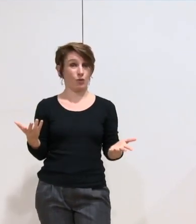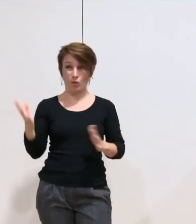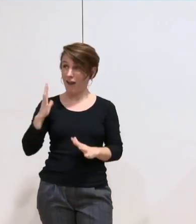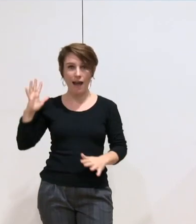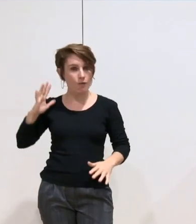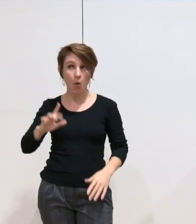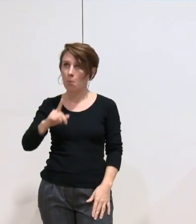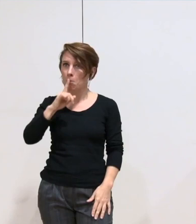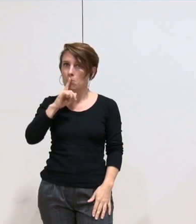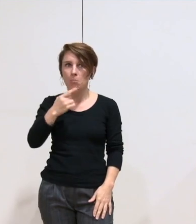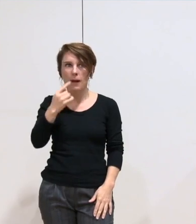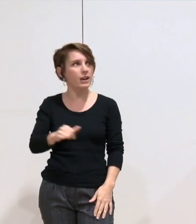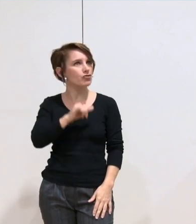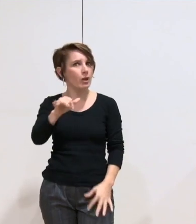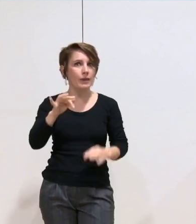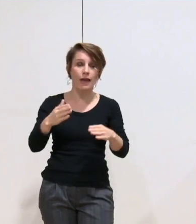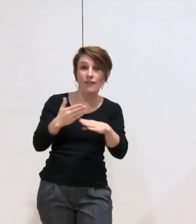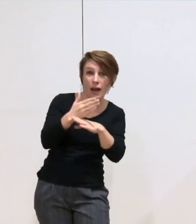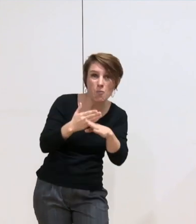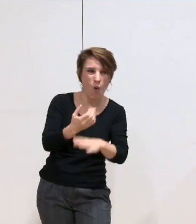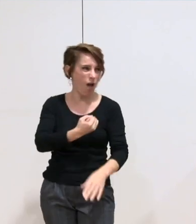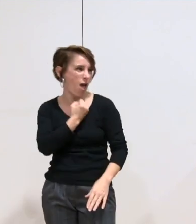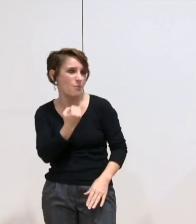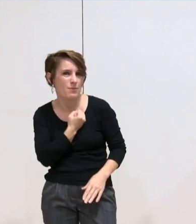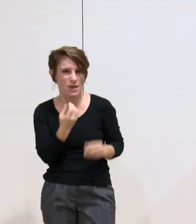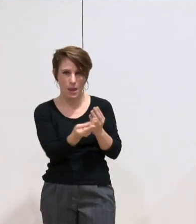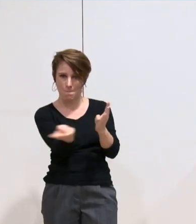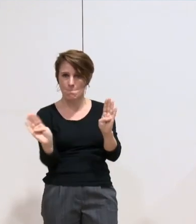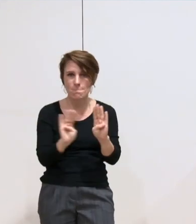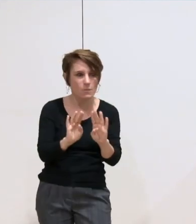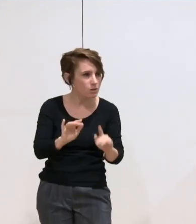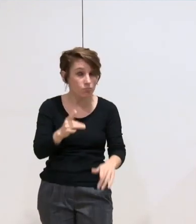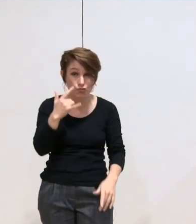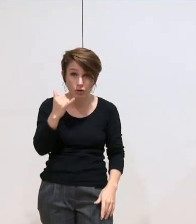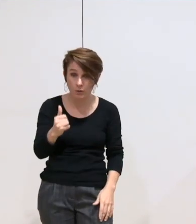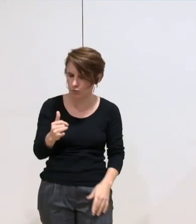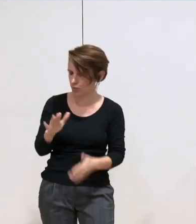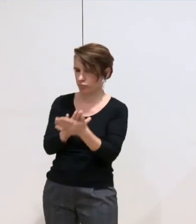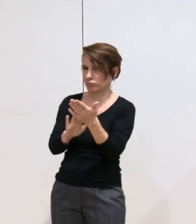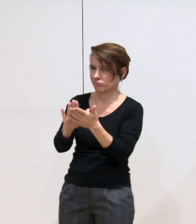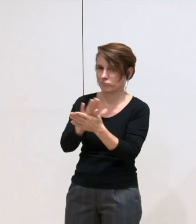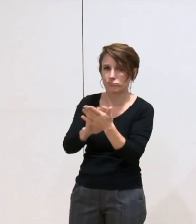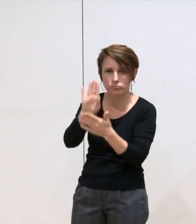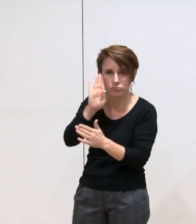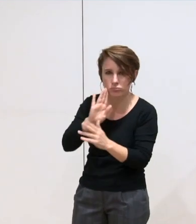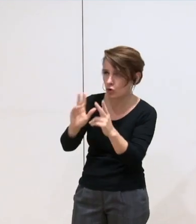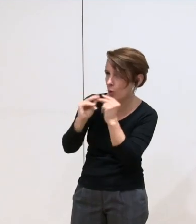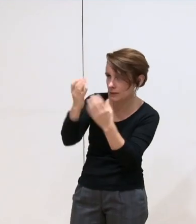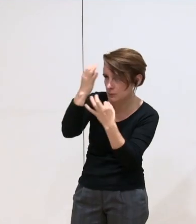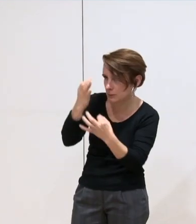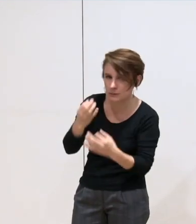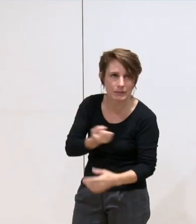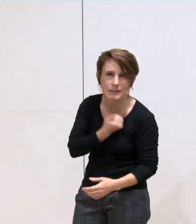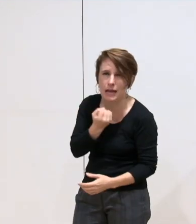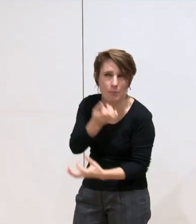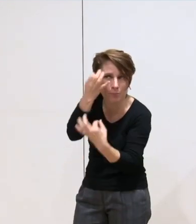avait pas parlé de pistes ou de parquets dégradés, donc il est important de dire ce qu'il est exactement en termes d'état des lieux, parce